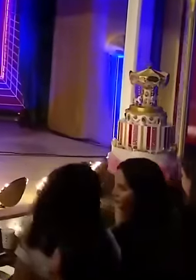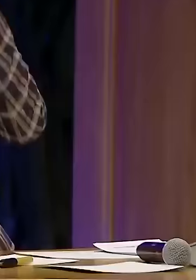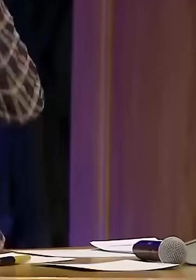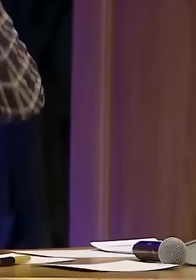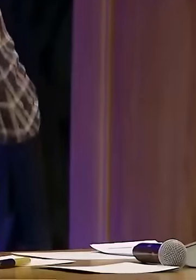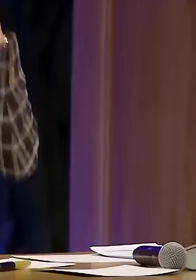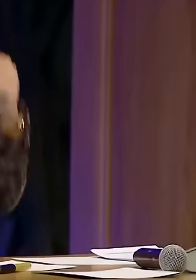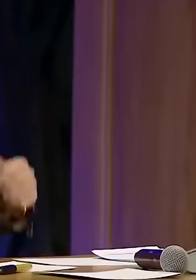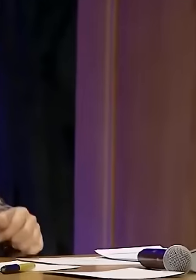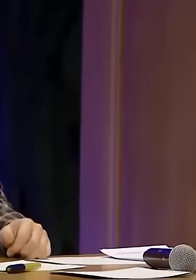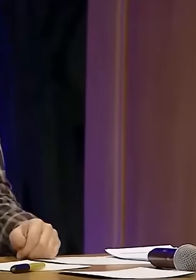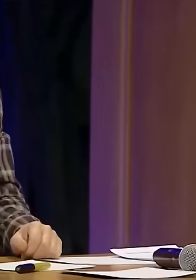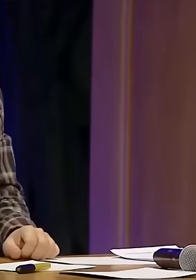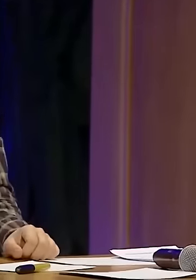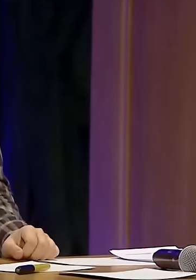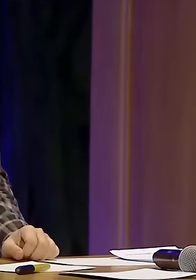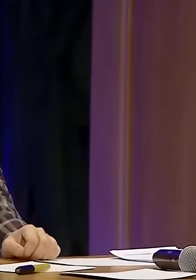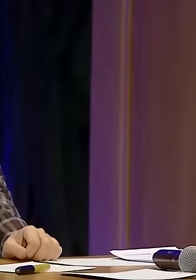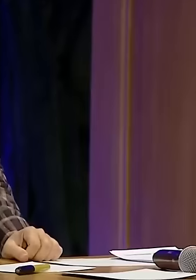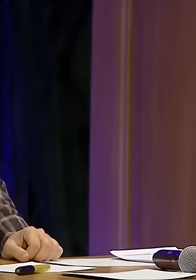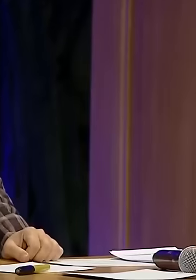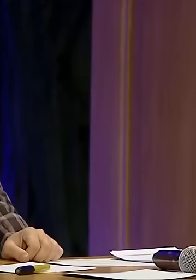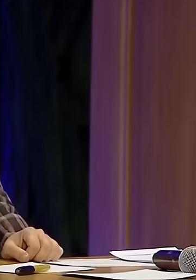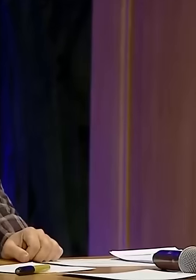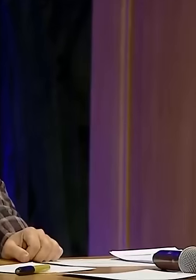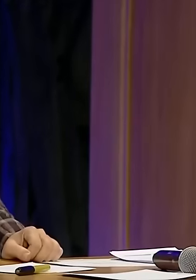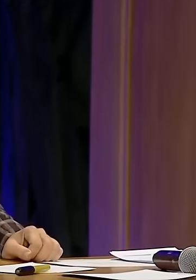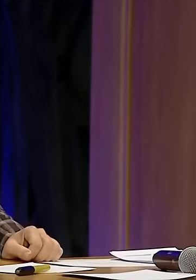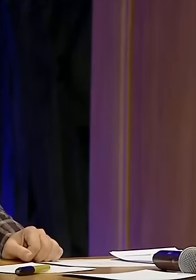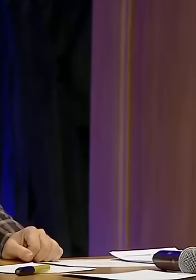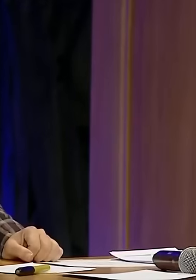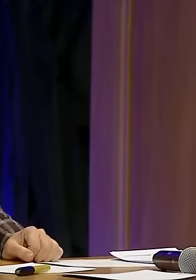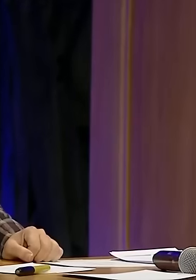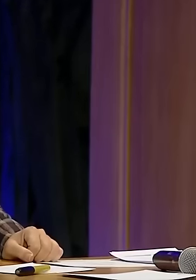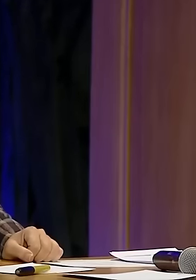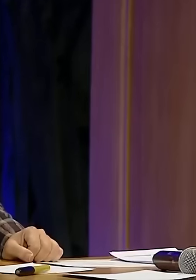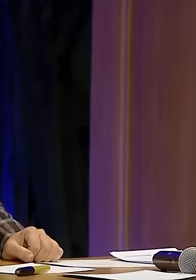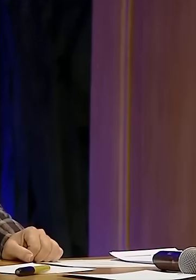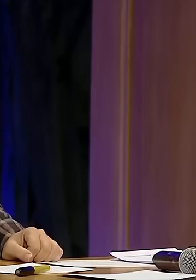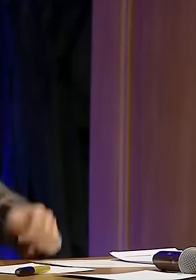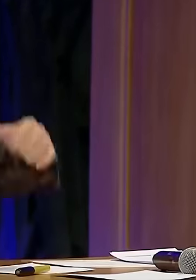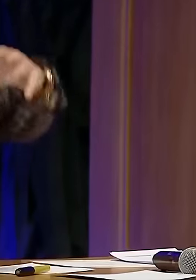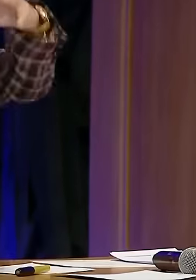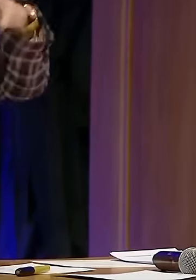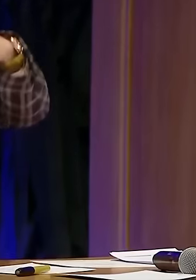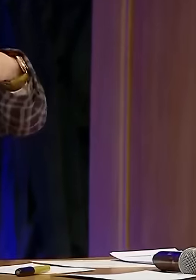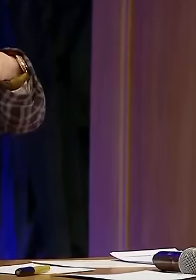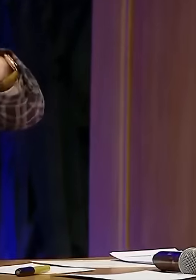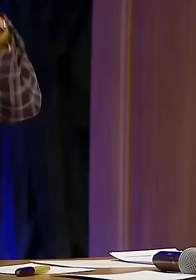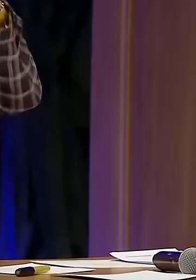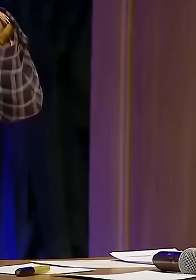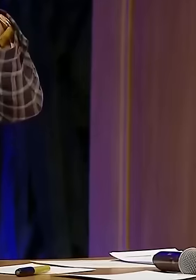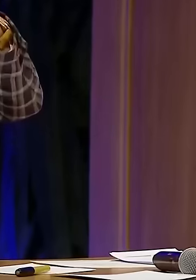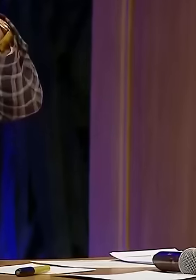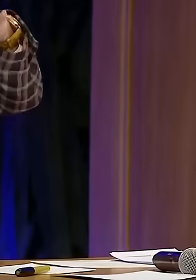Bravo. Peki. Devam ediyoruz. Bir dakika. Birazcık bekliyorum. Çünkü Nesloş'un alt kata. Bizim bu